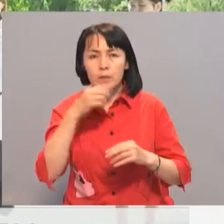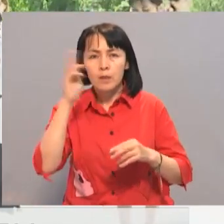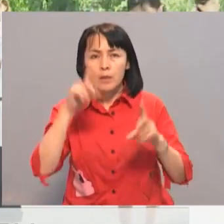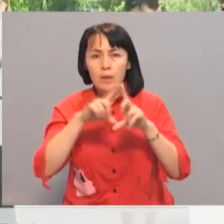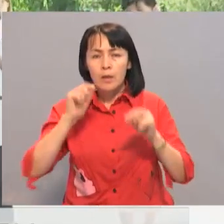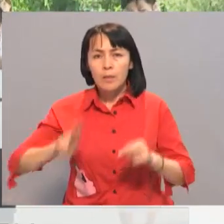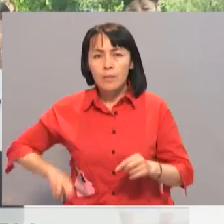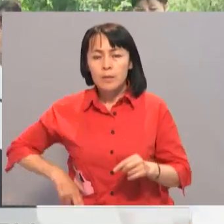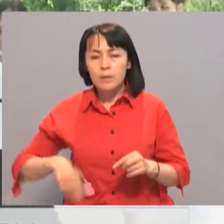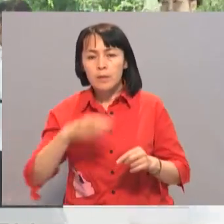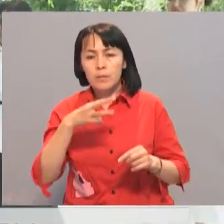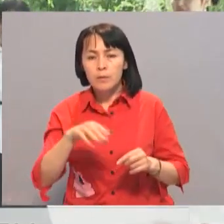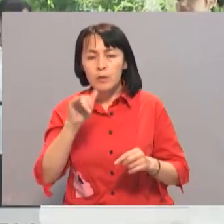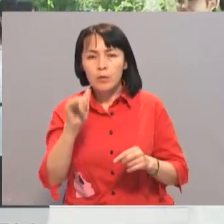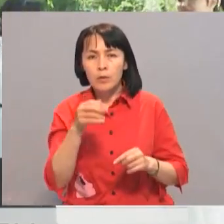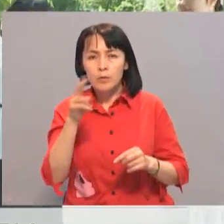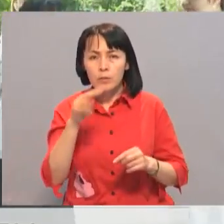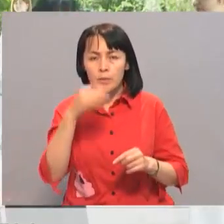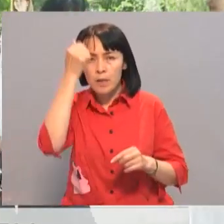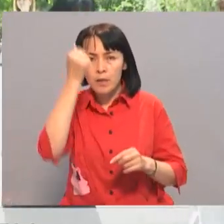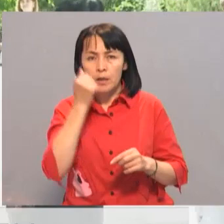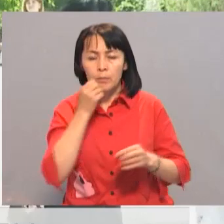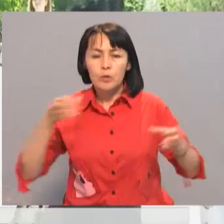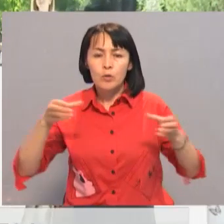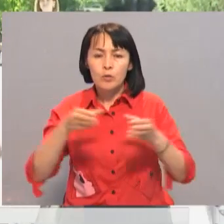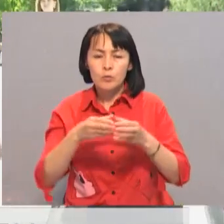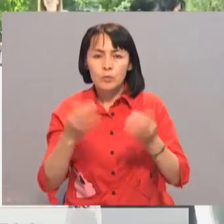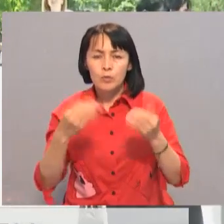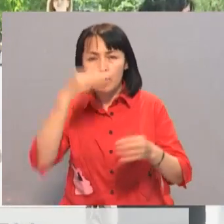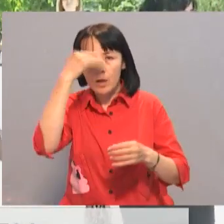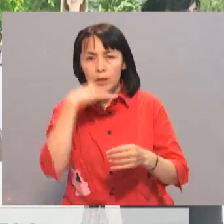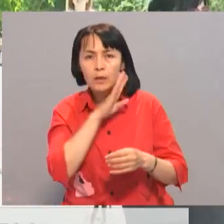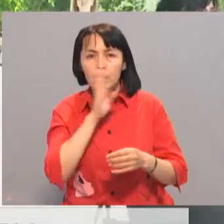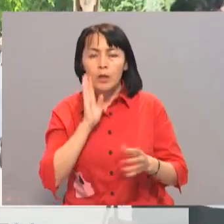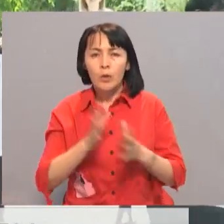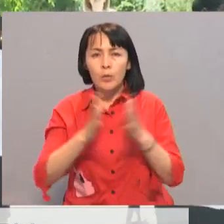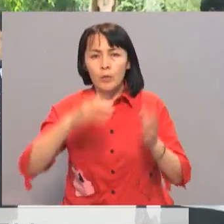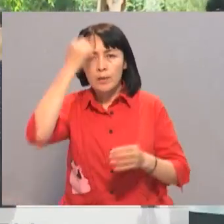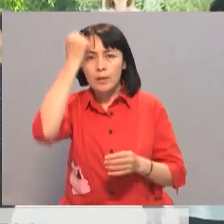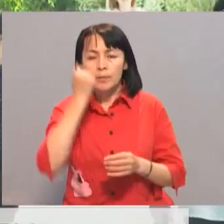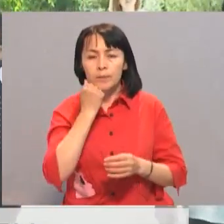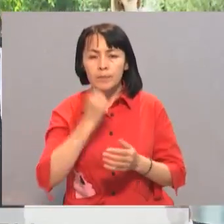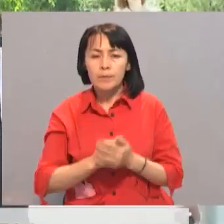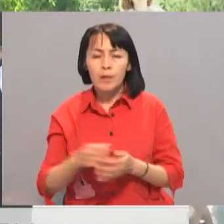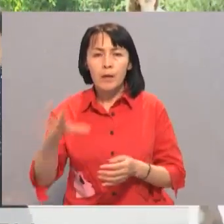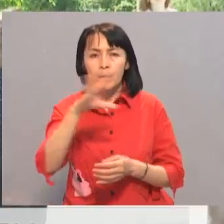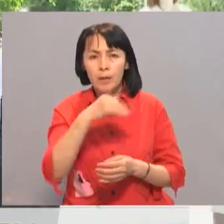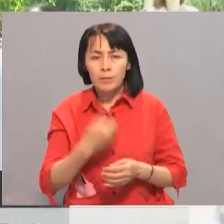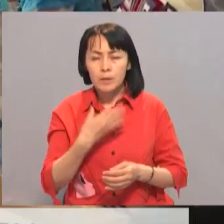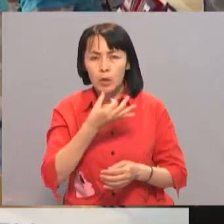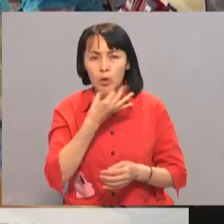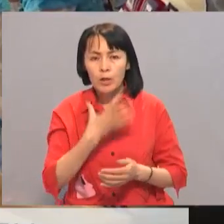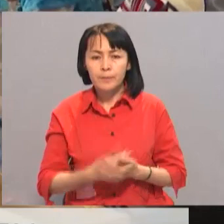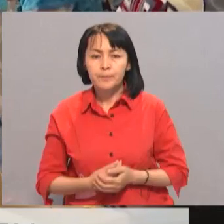Мамешова Ұлған Дүйсенбай қызына, ұжымға, осындағы ата-аналарға үлкен ризашылығымызды білдіреміз. Барлығы бізге ұнап